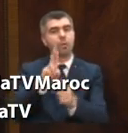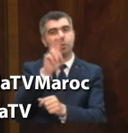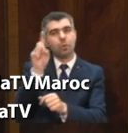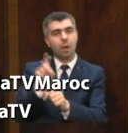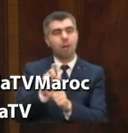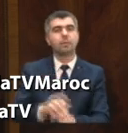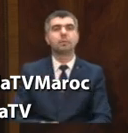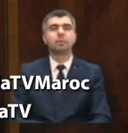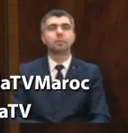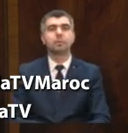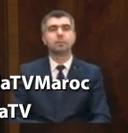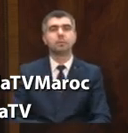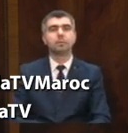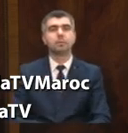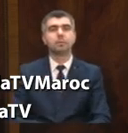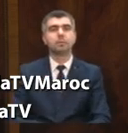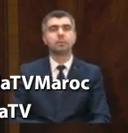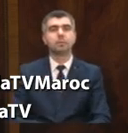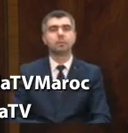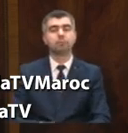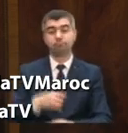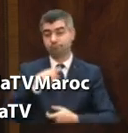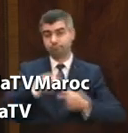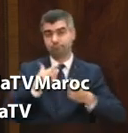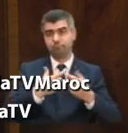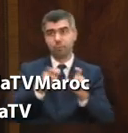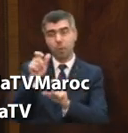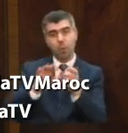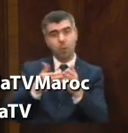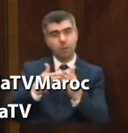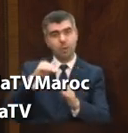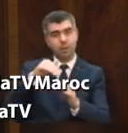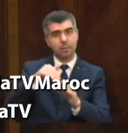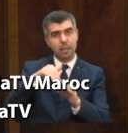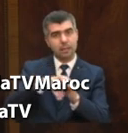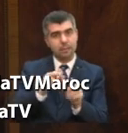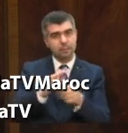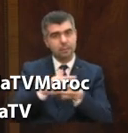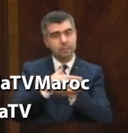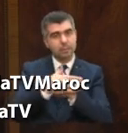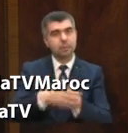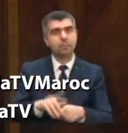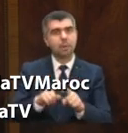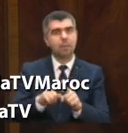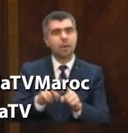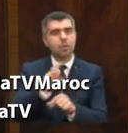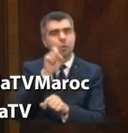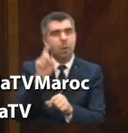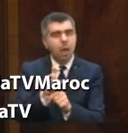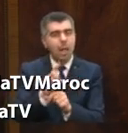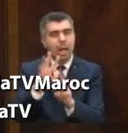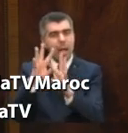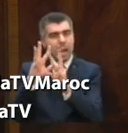السؤال. نحن في هذا التعقيب لن نسائلكم عن الأرقام